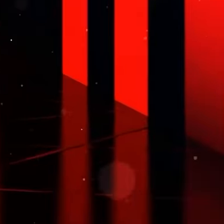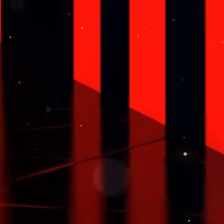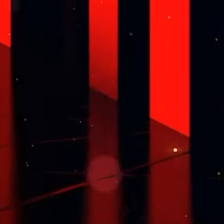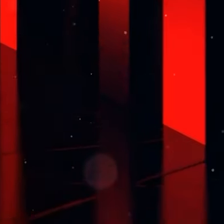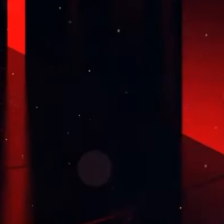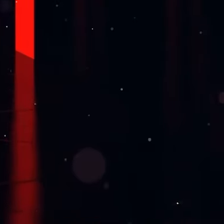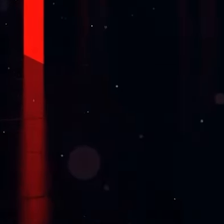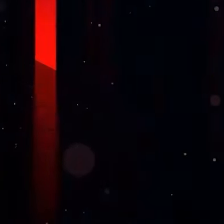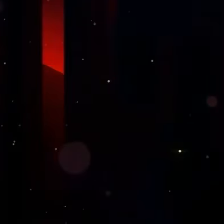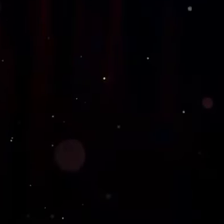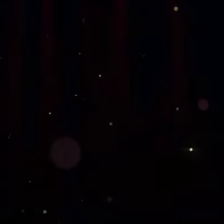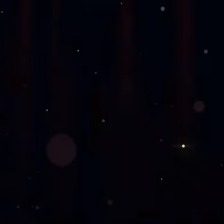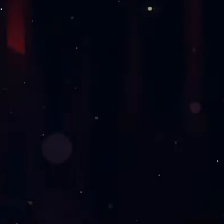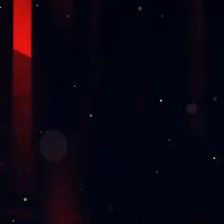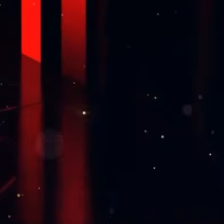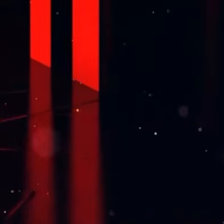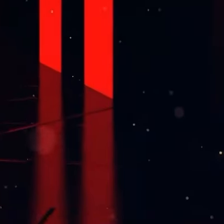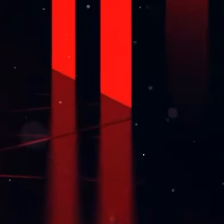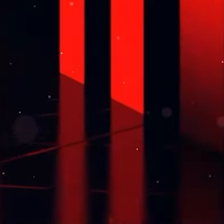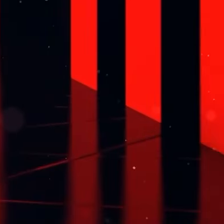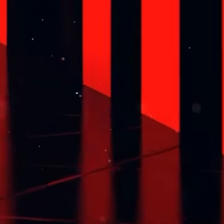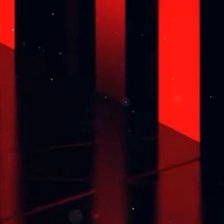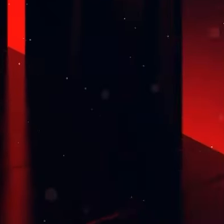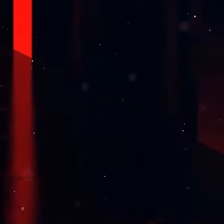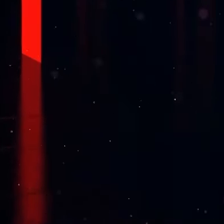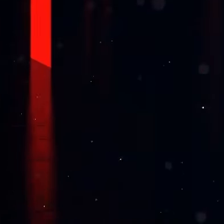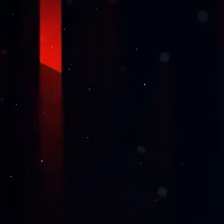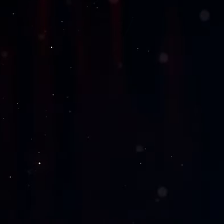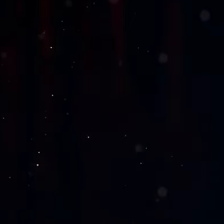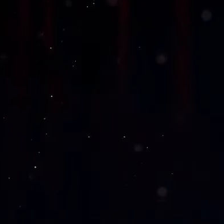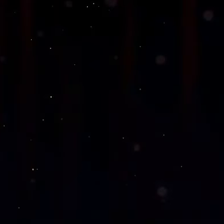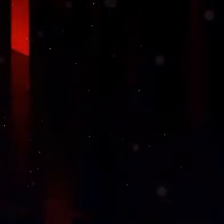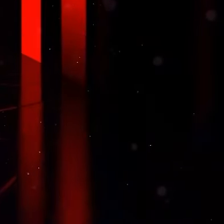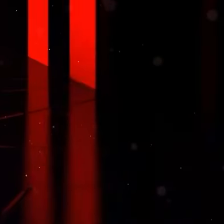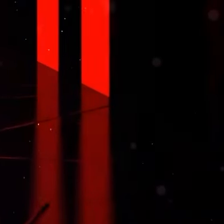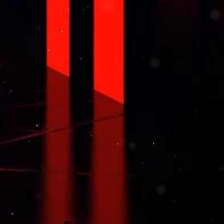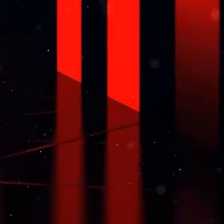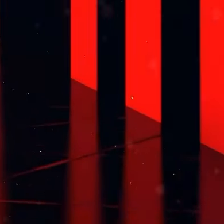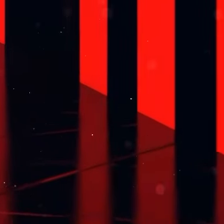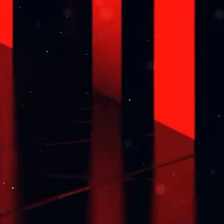Ama gözlere baksana.